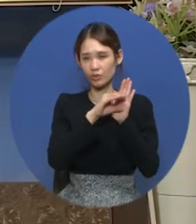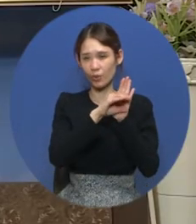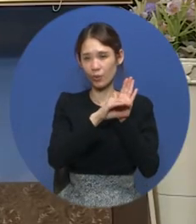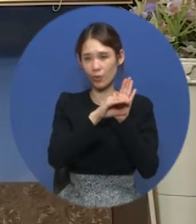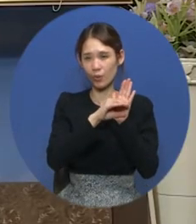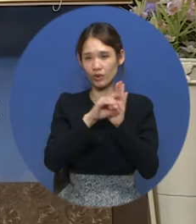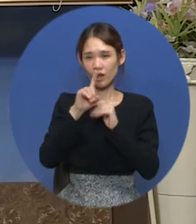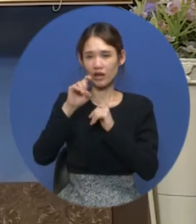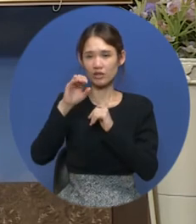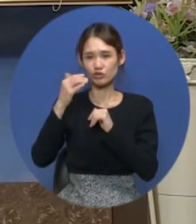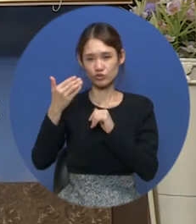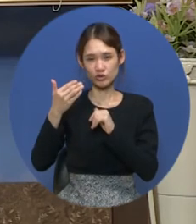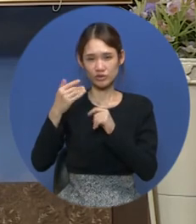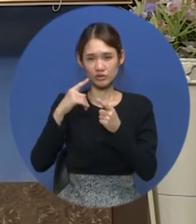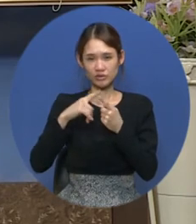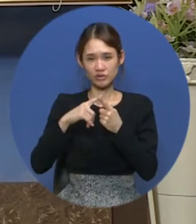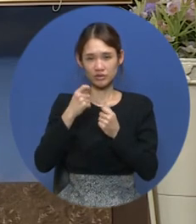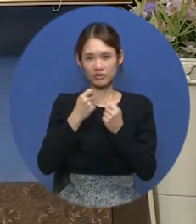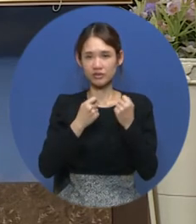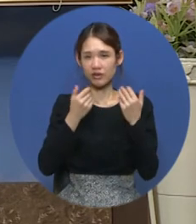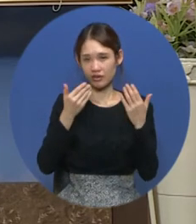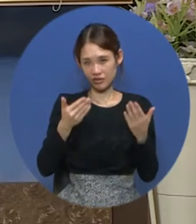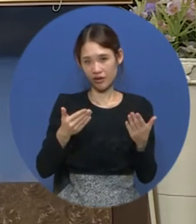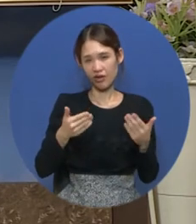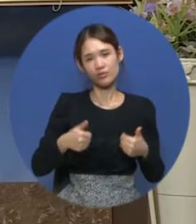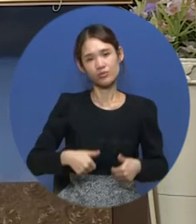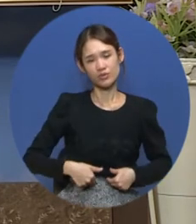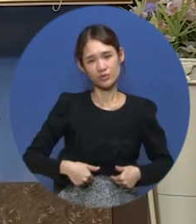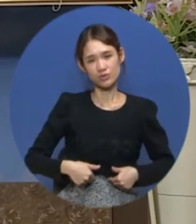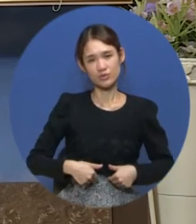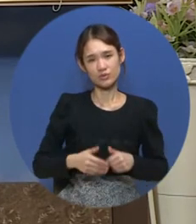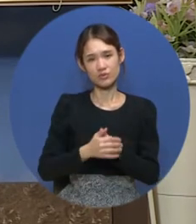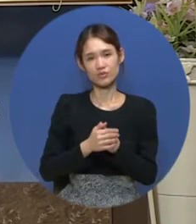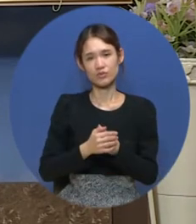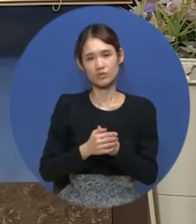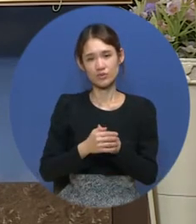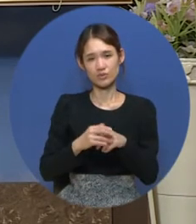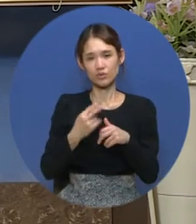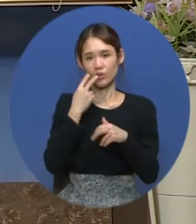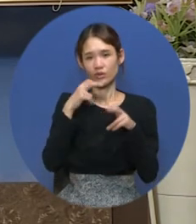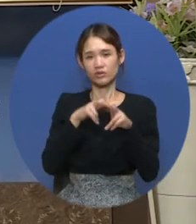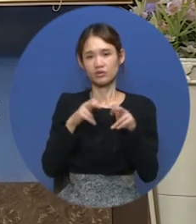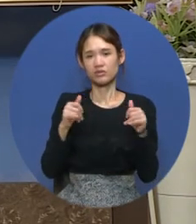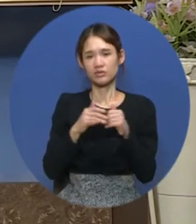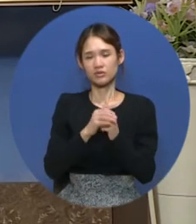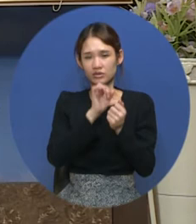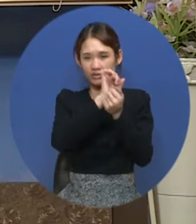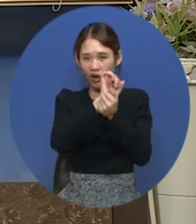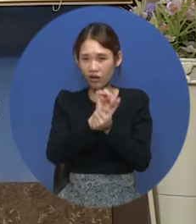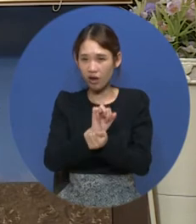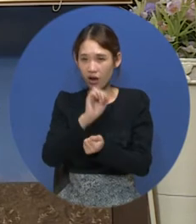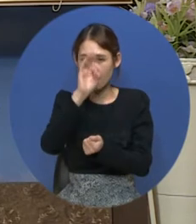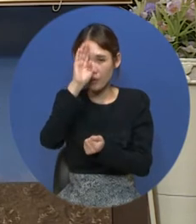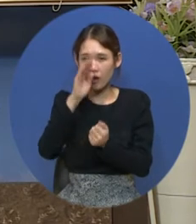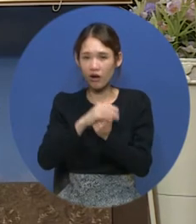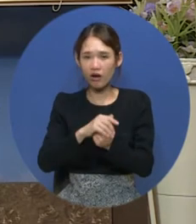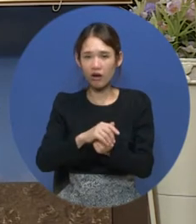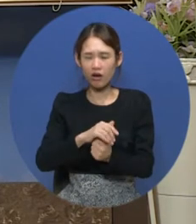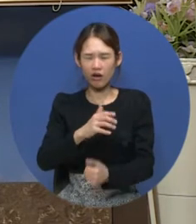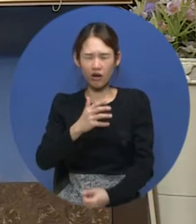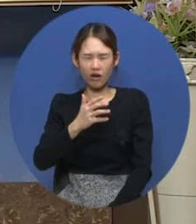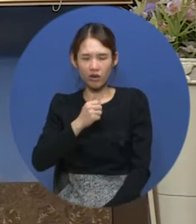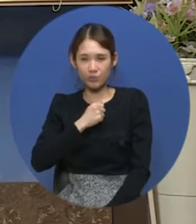코로나 일고 에 대해서 말을 하지 아니할 수가 우리 줘 호흡기 장애인 분들은 이런 전염병 4상 탕이